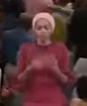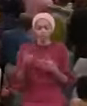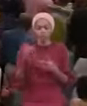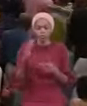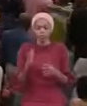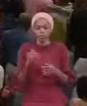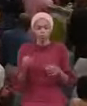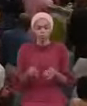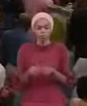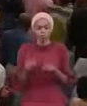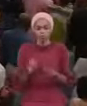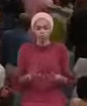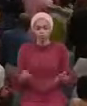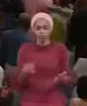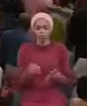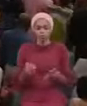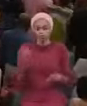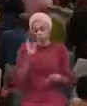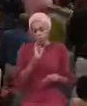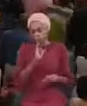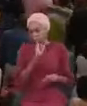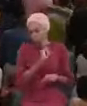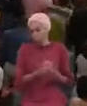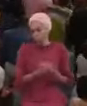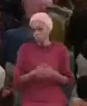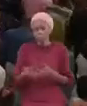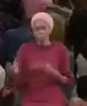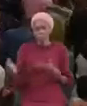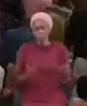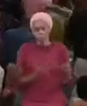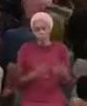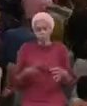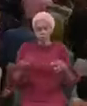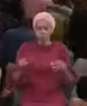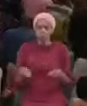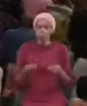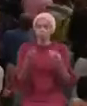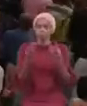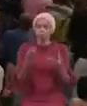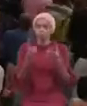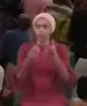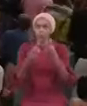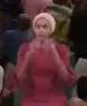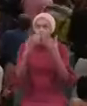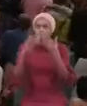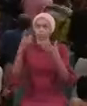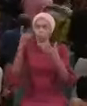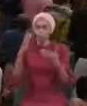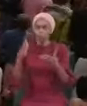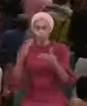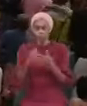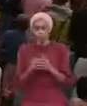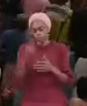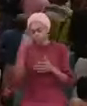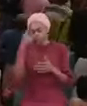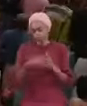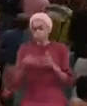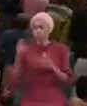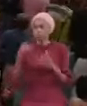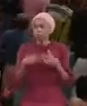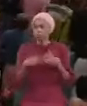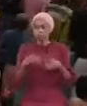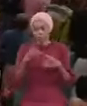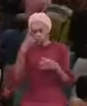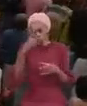en appréciation de ce que Dieu lu a fait même façon nousons faire Dieu n'est pas ici physiquement pour va dire Dieu prend le riz mais lui il a des